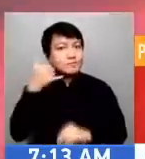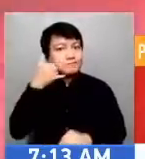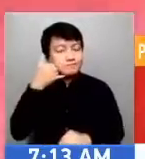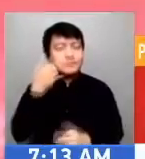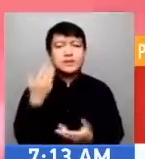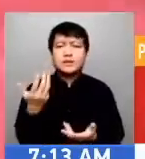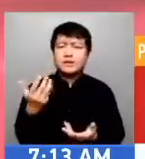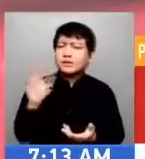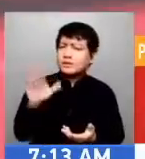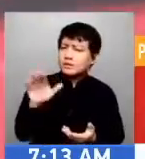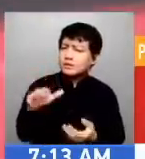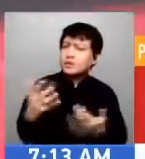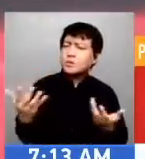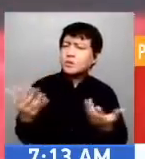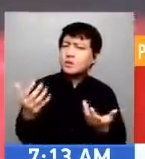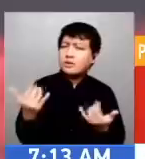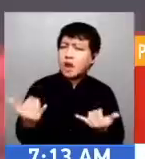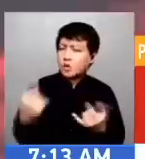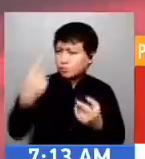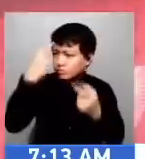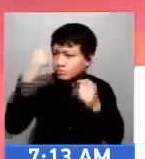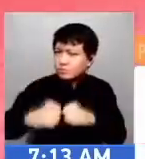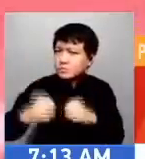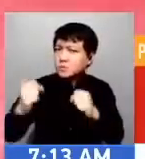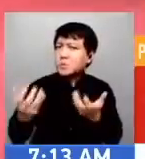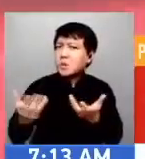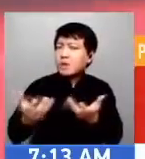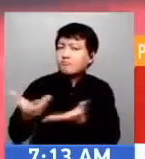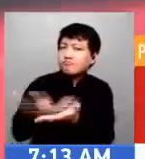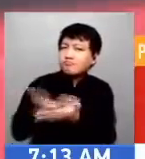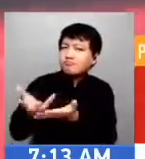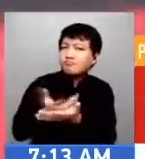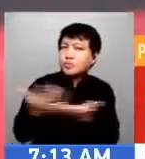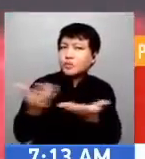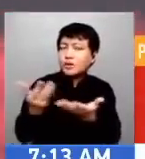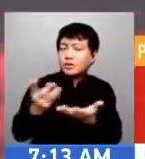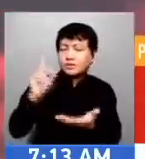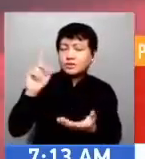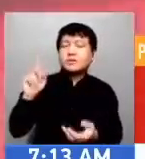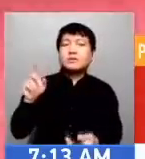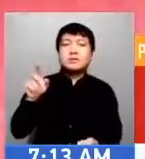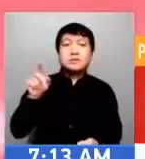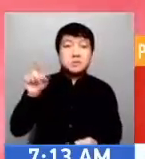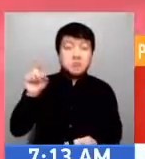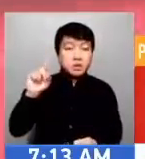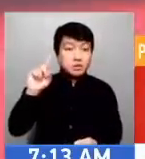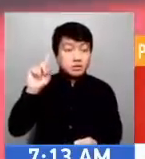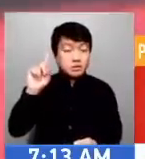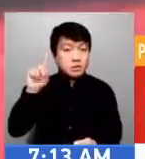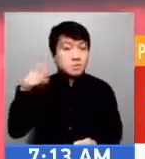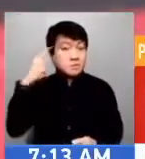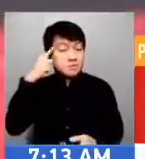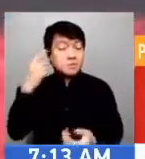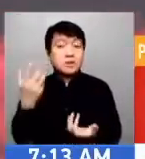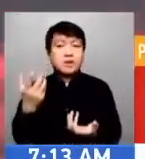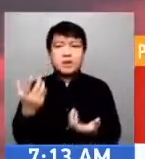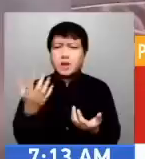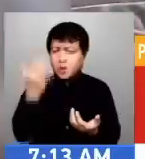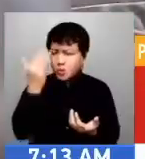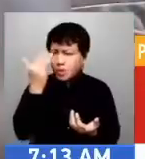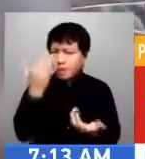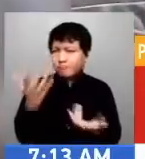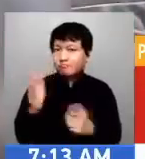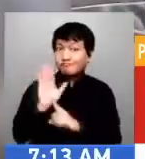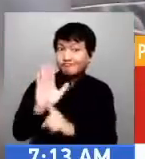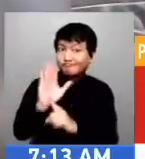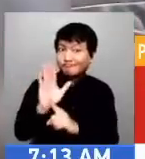sa pulong sa palasyo kahapon? At ano po bang naging dahilan bakit nagdesisyon kayo na ihinto na ang tigil pasada? Actually, nung